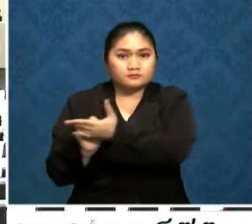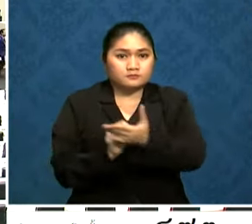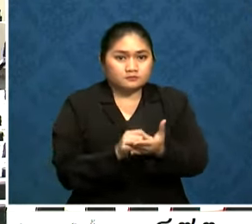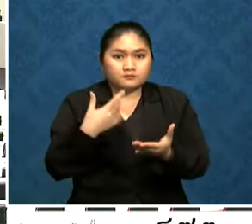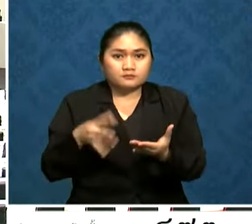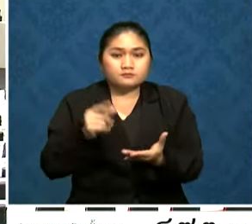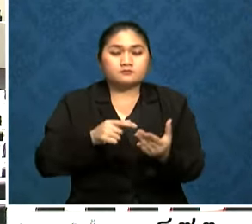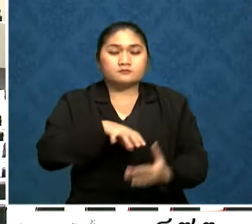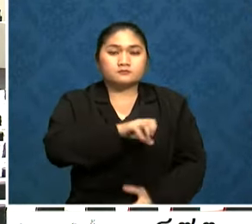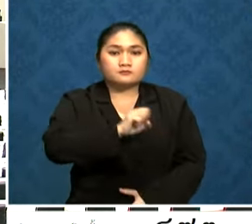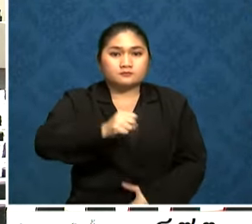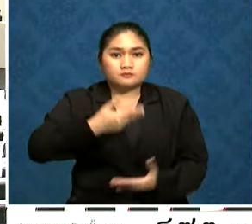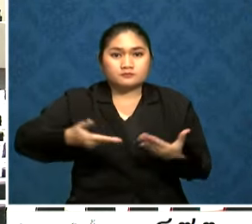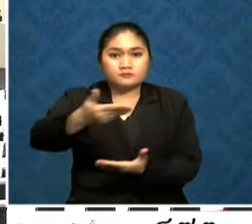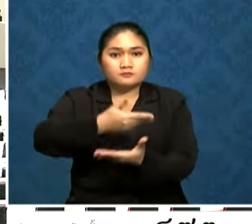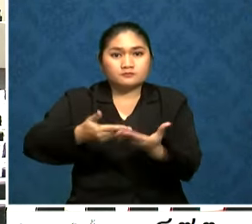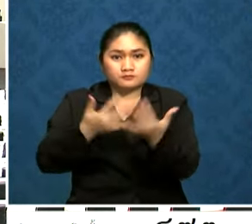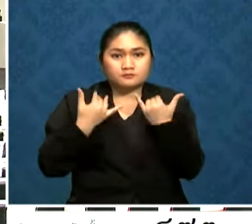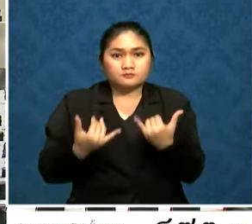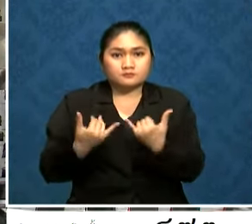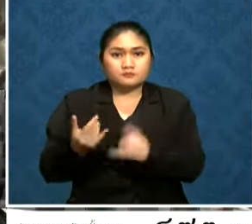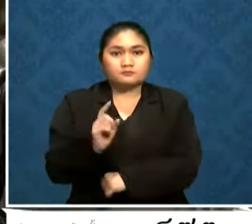ให้สภ exaggerัสลอ talking to me.